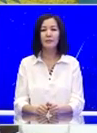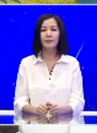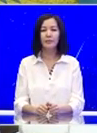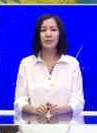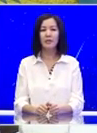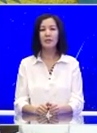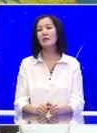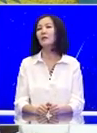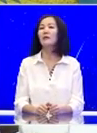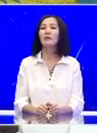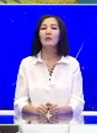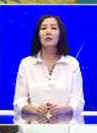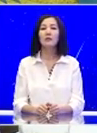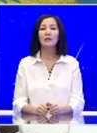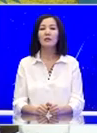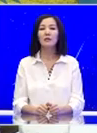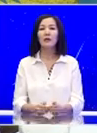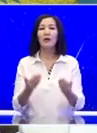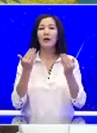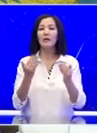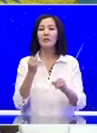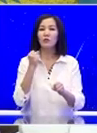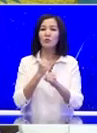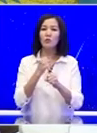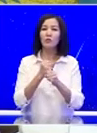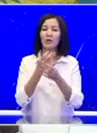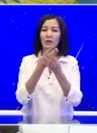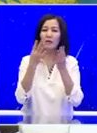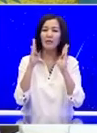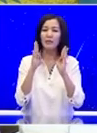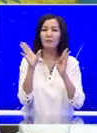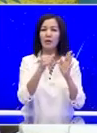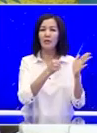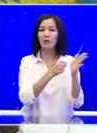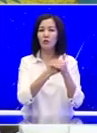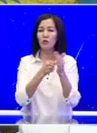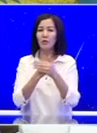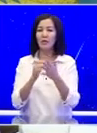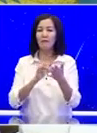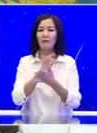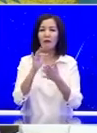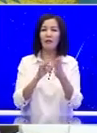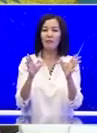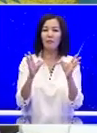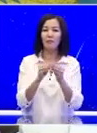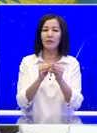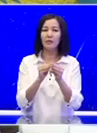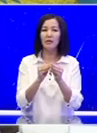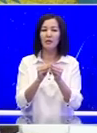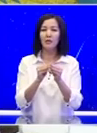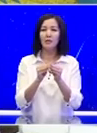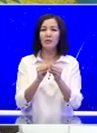шүкір, вот из-за этого то, что мы своевременно, жестко, ештеңе қарамай, параллельно с городом есеп сидели, на их не